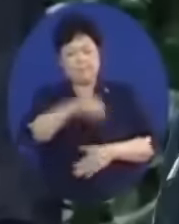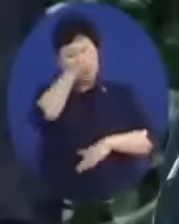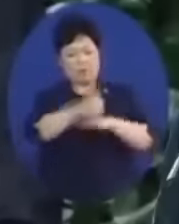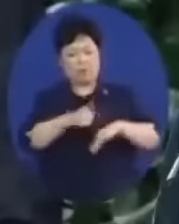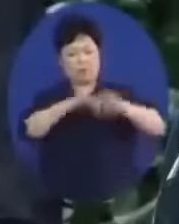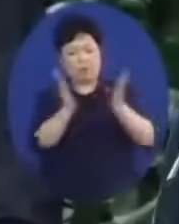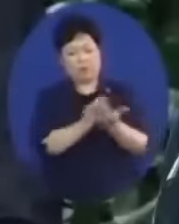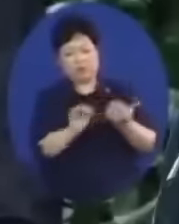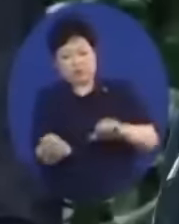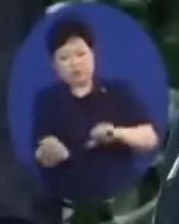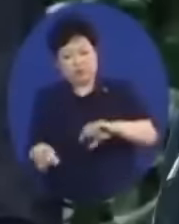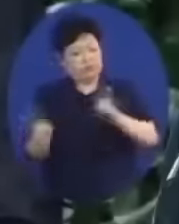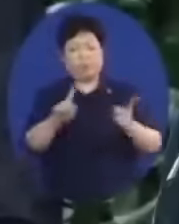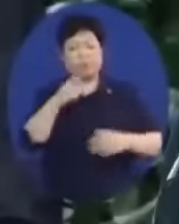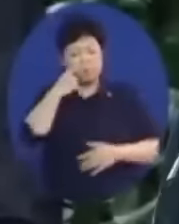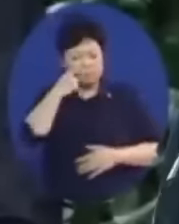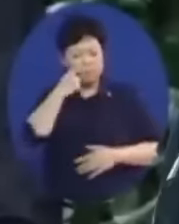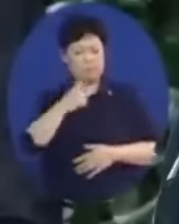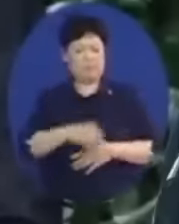결국 다 죽어서 살아나지 못합니다.